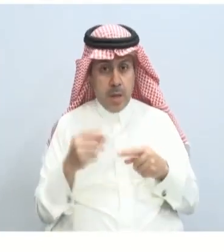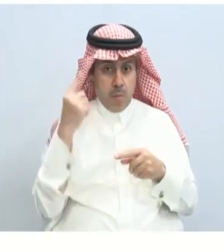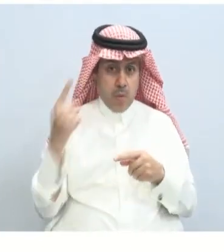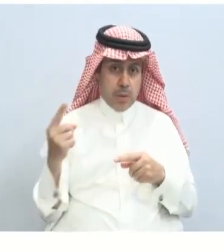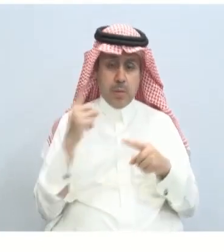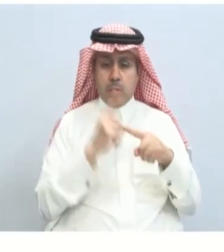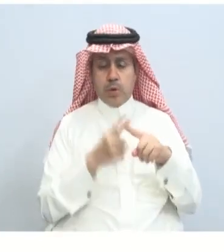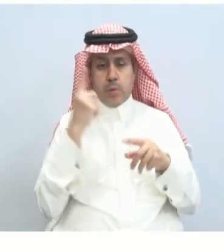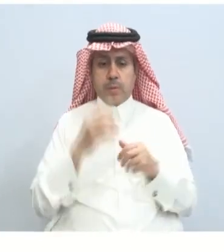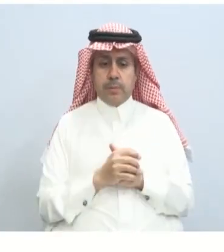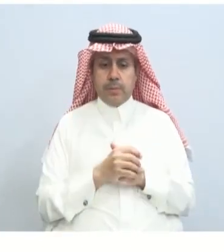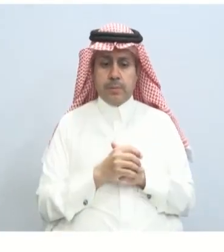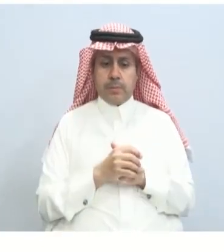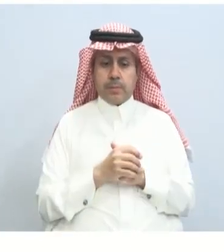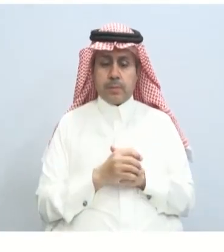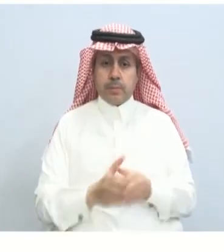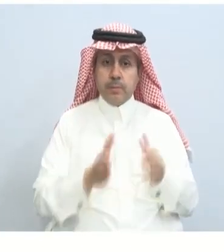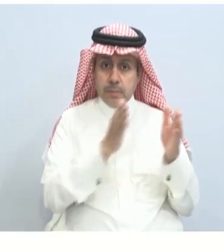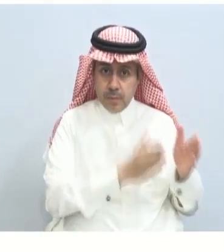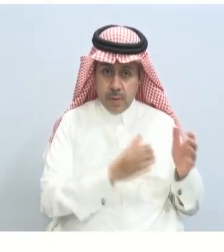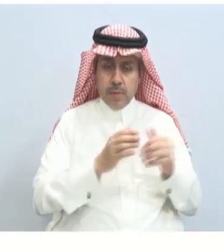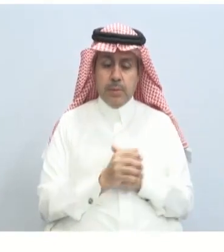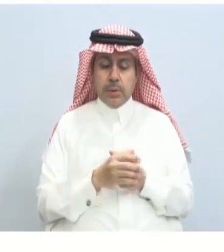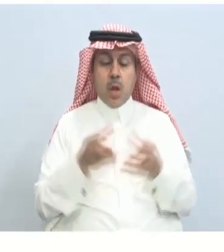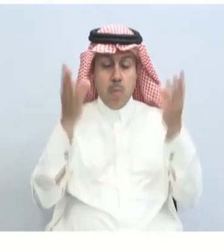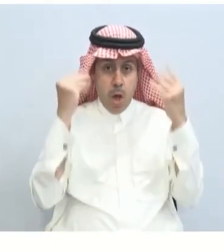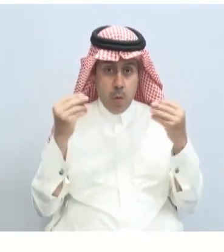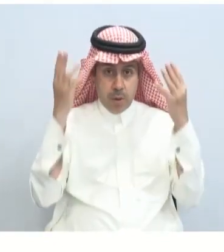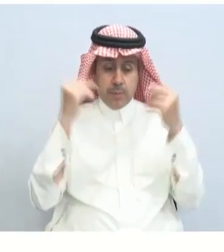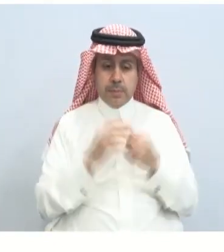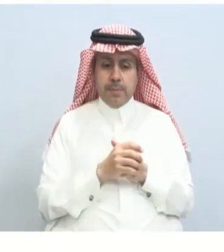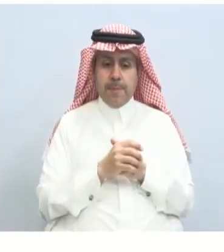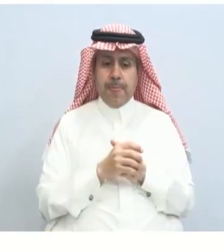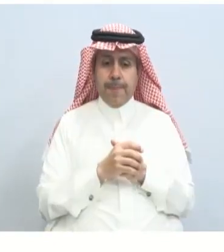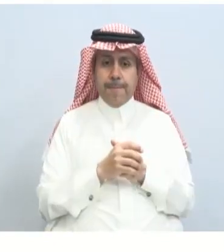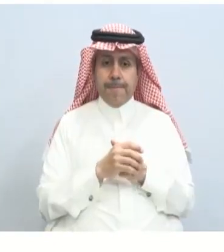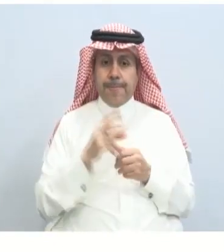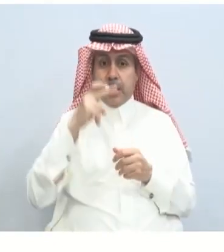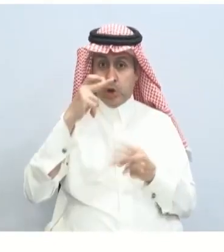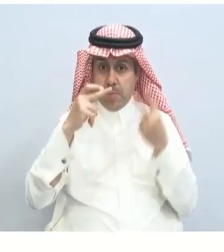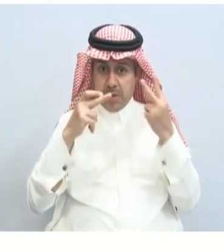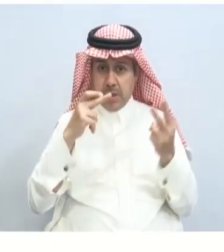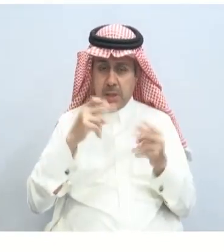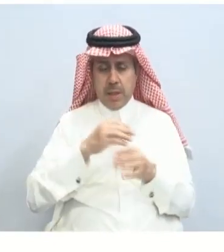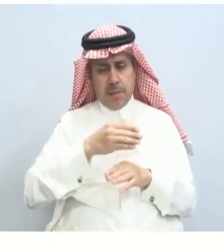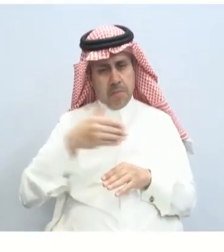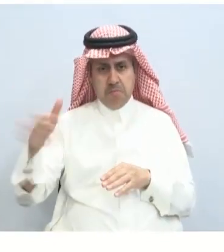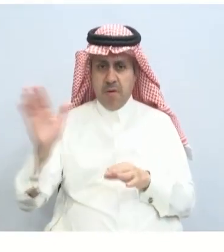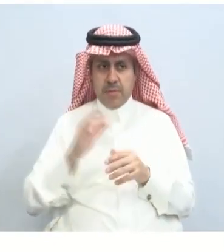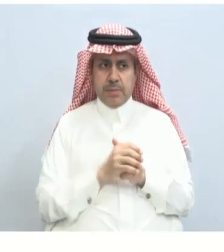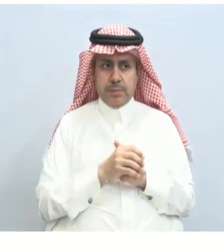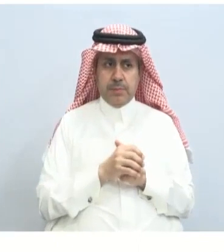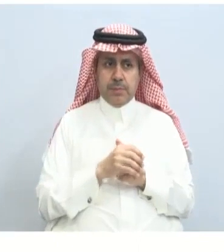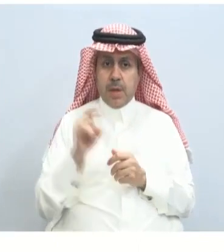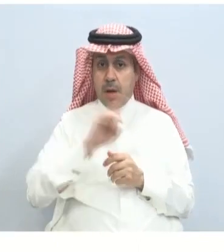واحد والموجب واحد وبالتالي بناء على هالمعلومه هذه انا ممكن استبعد اجابتين مباشره هذه الاجابه استبعدها لان لا